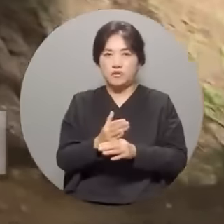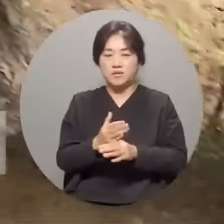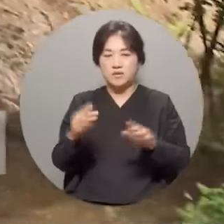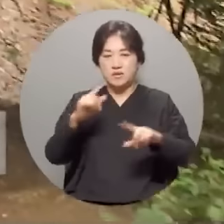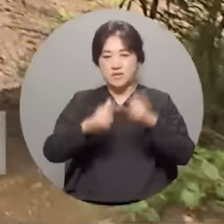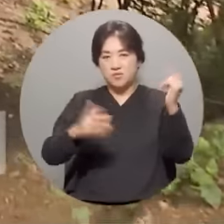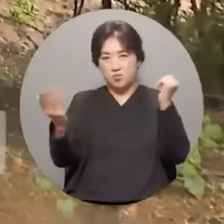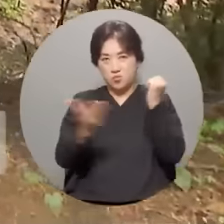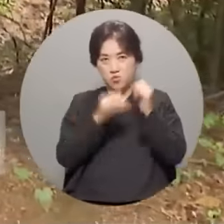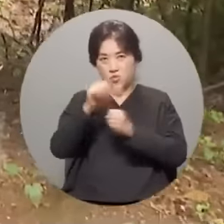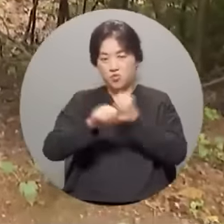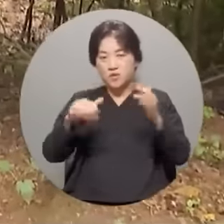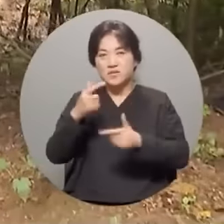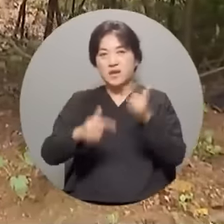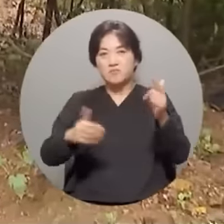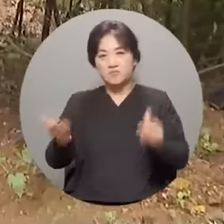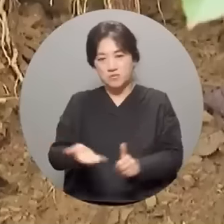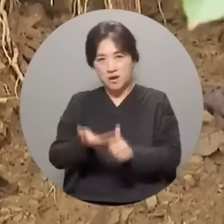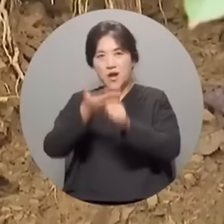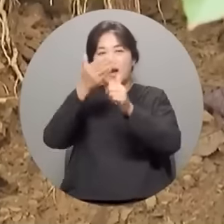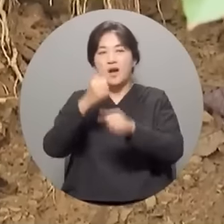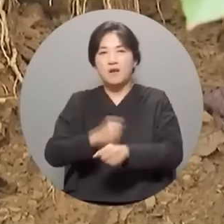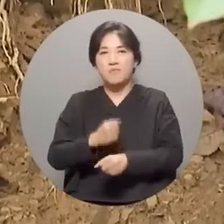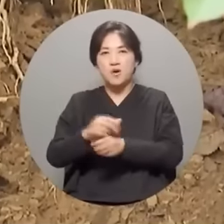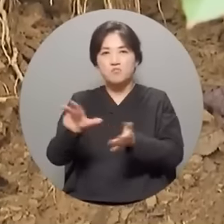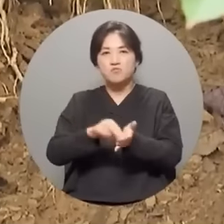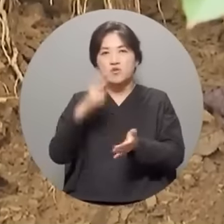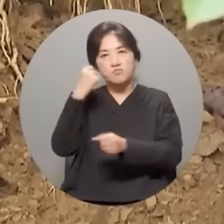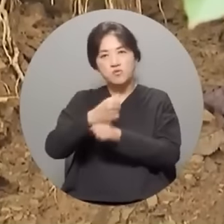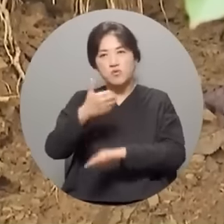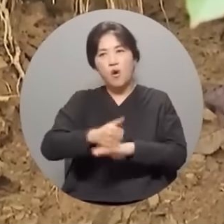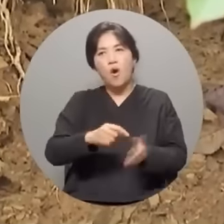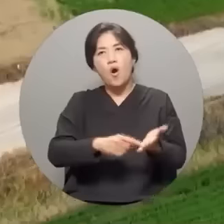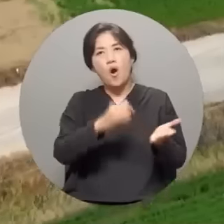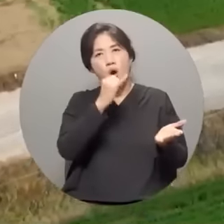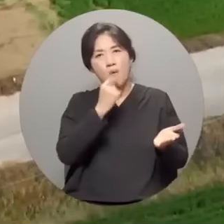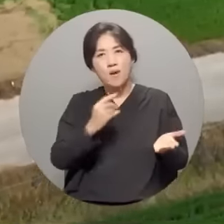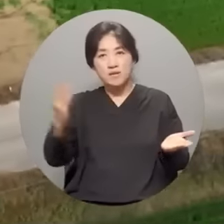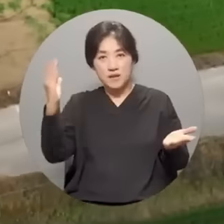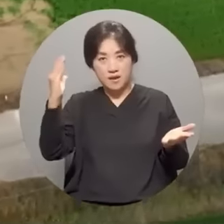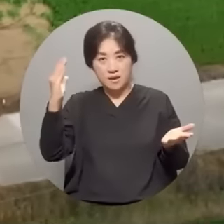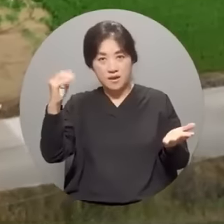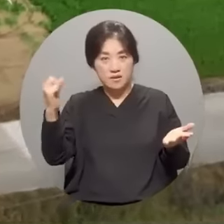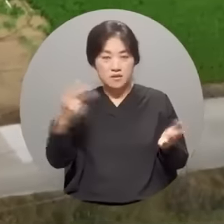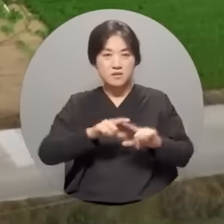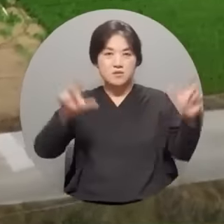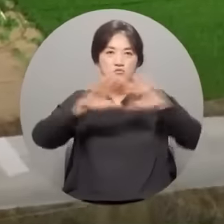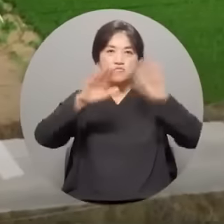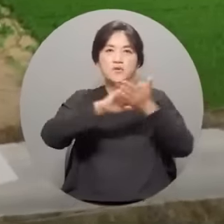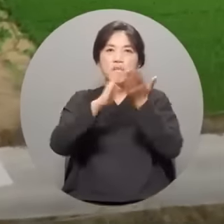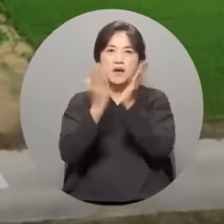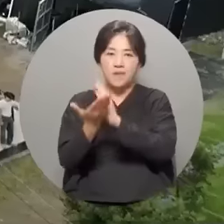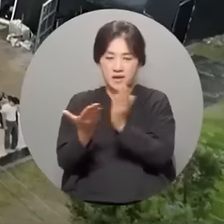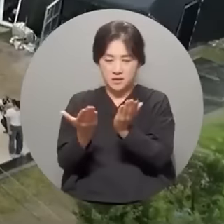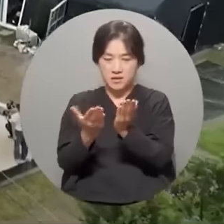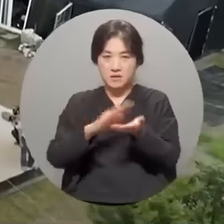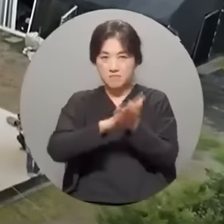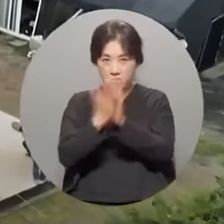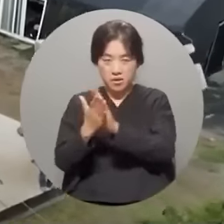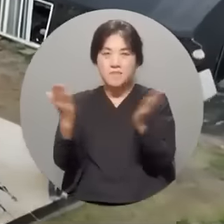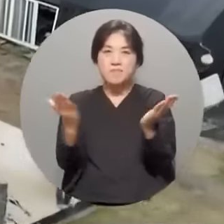년 내 나무를 심고 가꾸면 문제가 없다는 연구 결과도 있다고 밝혔습니다 그러면서 기후변화에 맞게 벌목 규정을